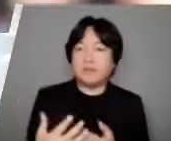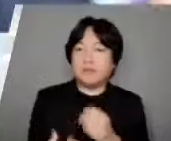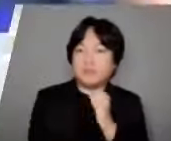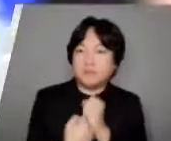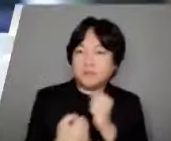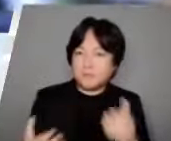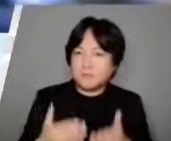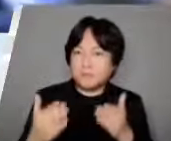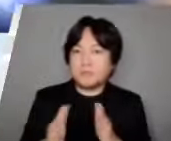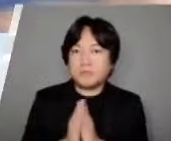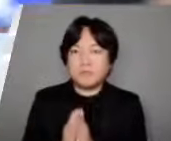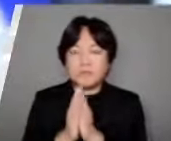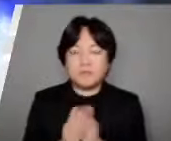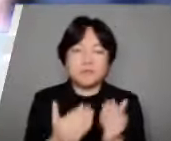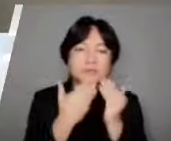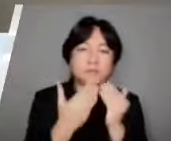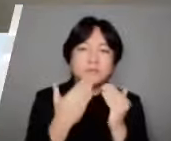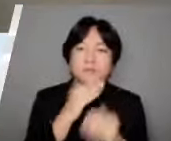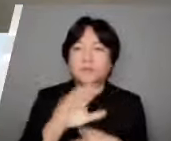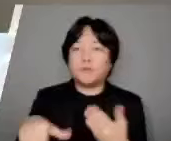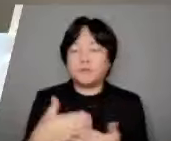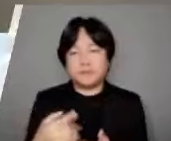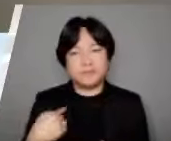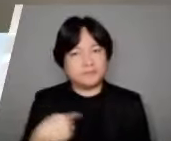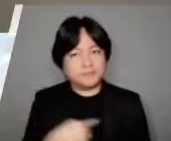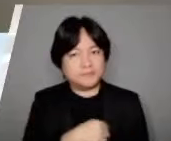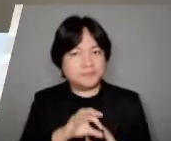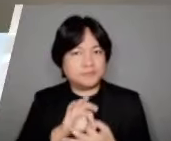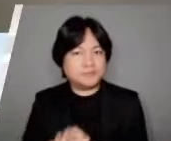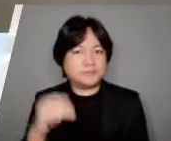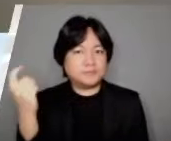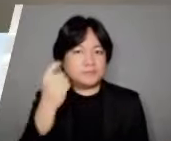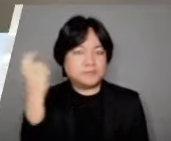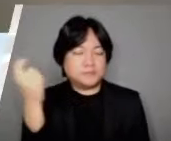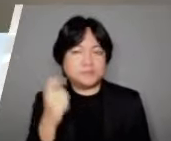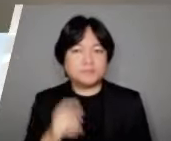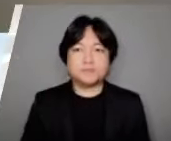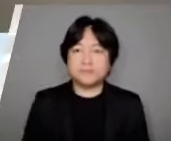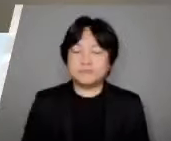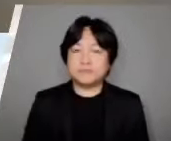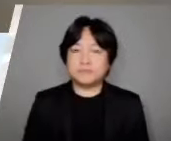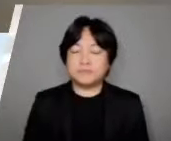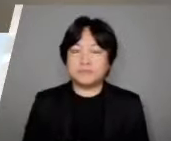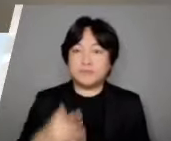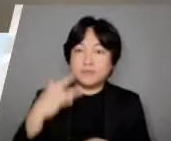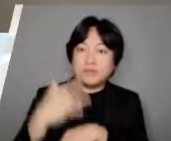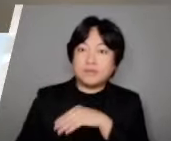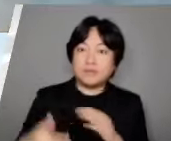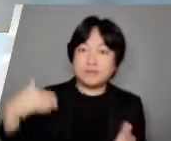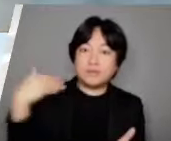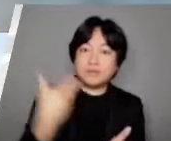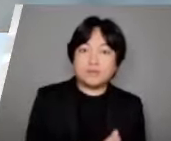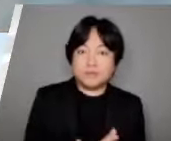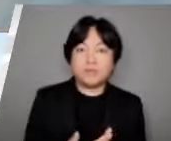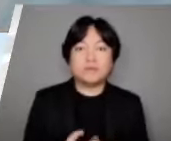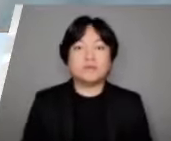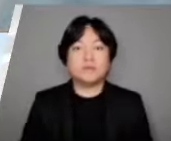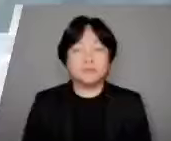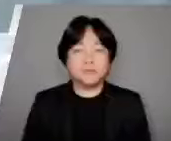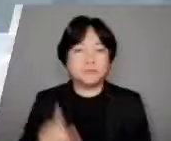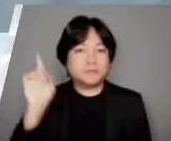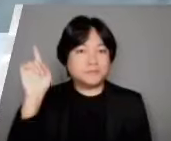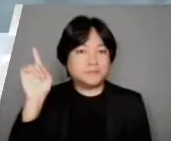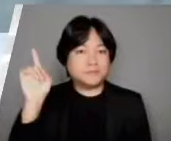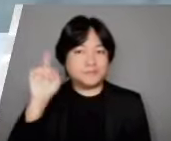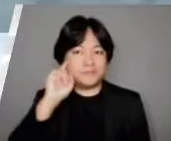ito. Lahat, panalo natin ito lahat po. Nauna naman nang dumating sa bansa sina San Katanta ng fencing, Kayla Sanchez at Jared